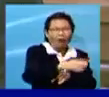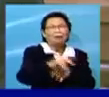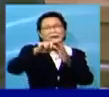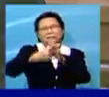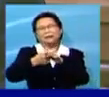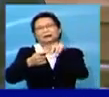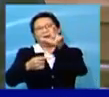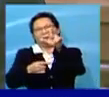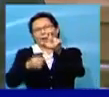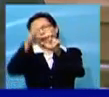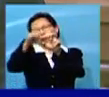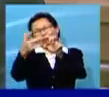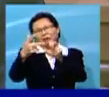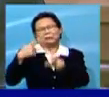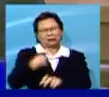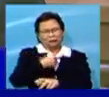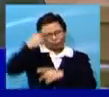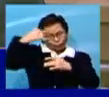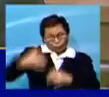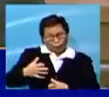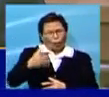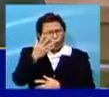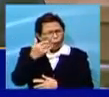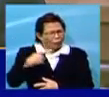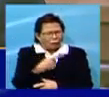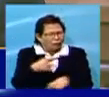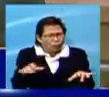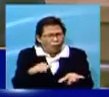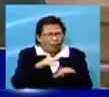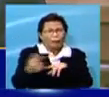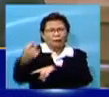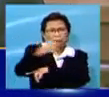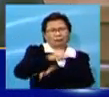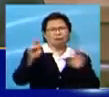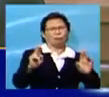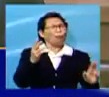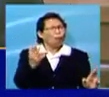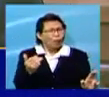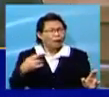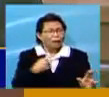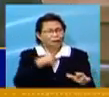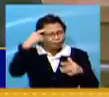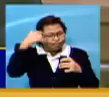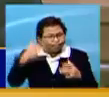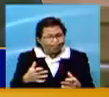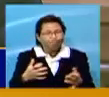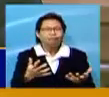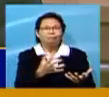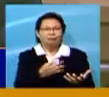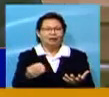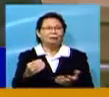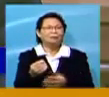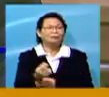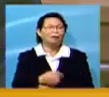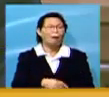Kita buat keputusan mengapa kita lakukan pada hari Rabu dan